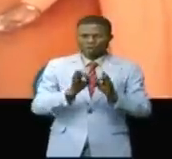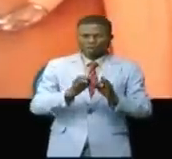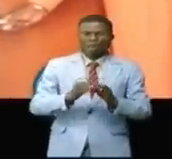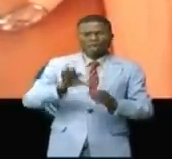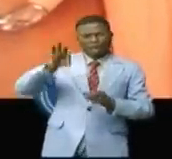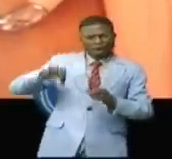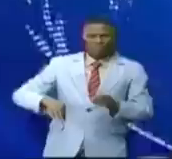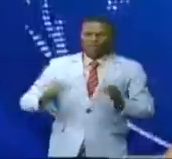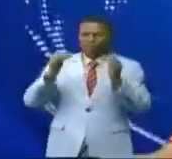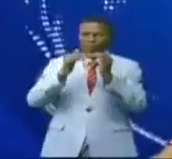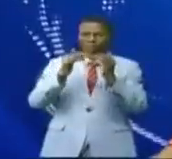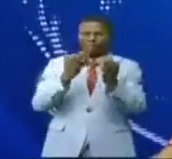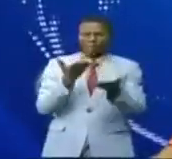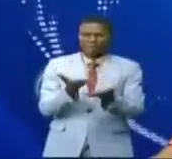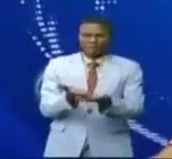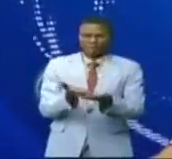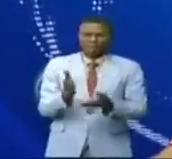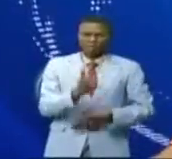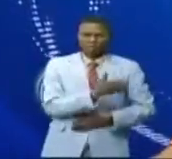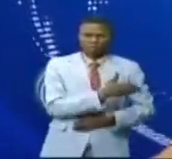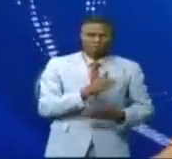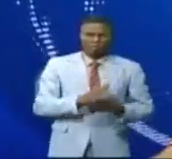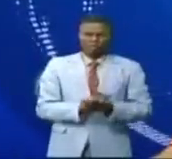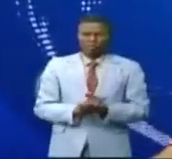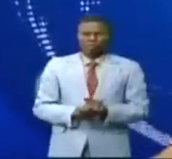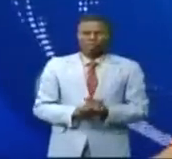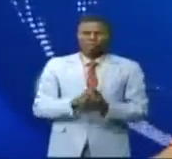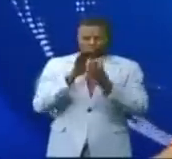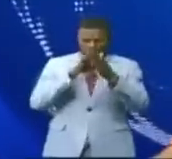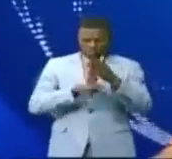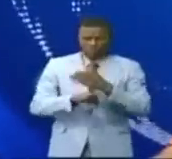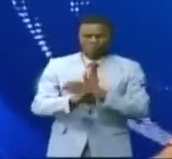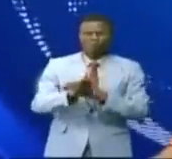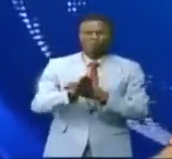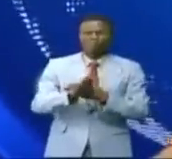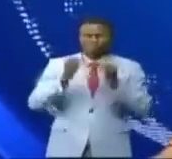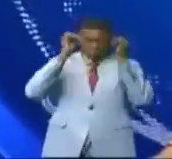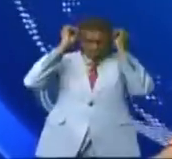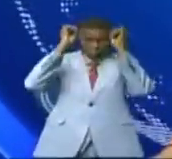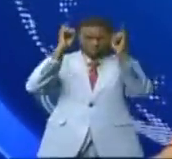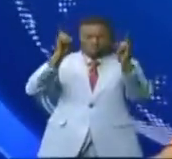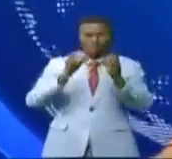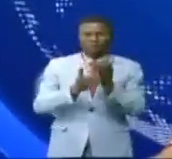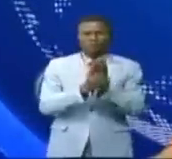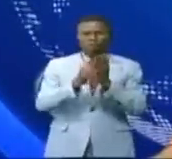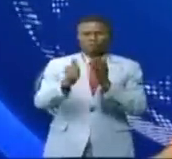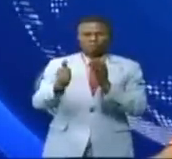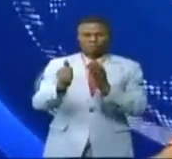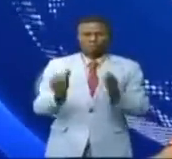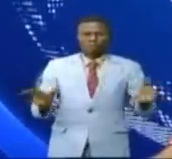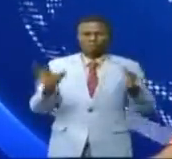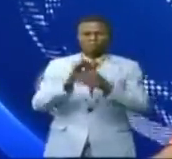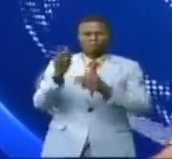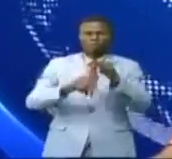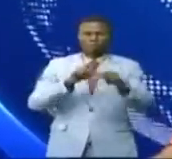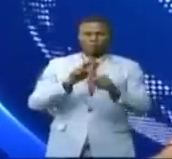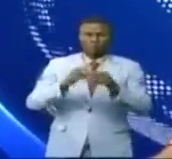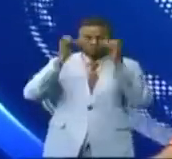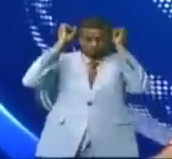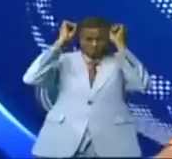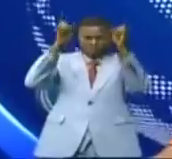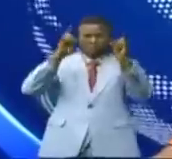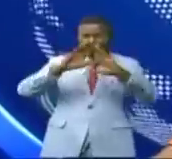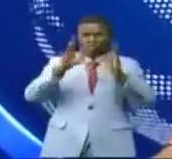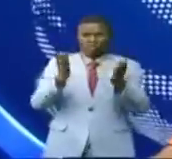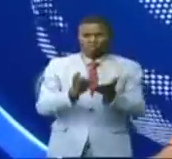gagnant pour une accession à une éducation de qualité la coalition nationale de l'éducation pour